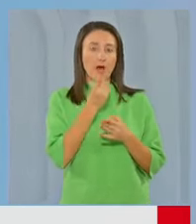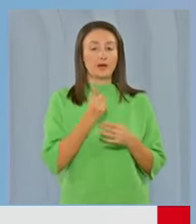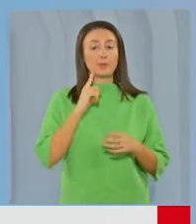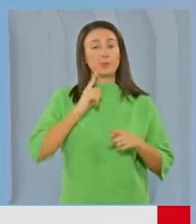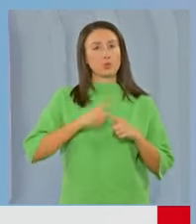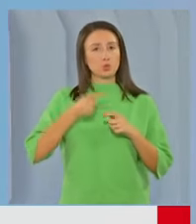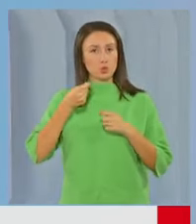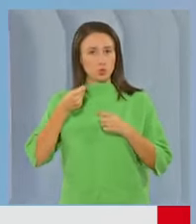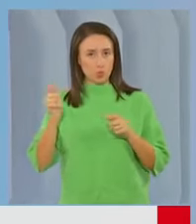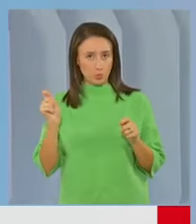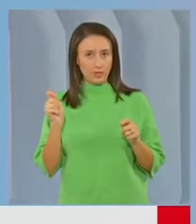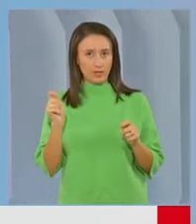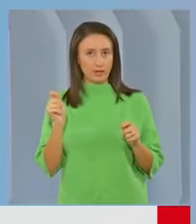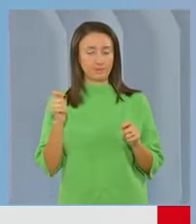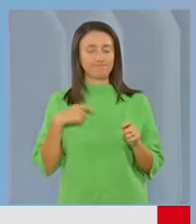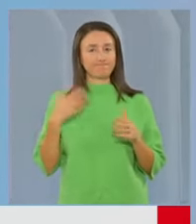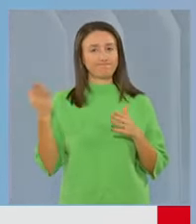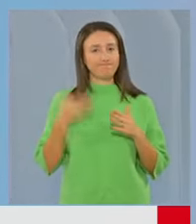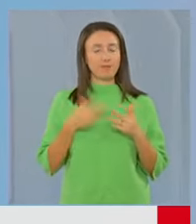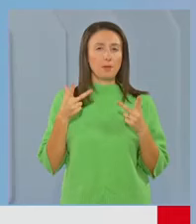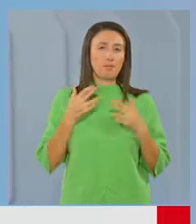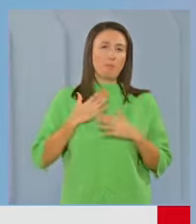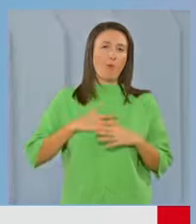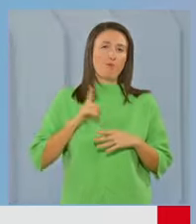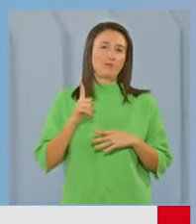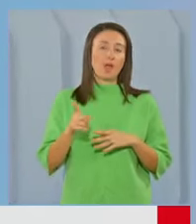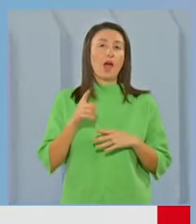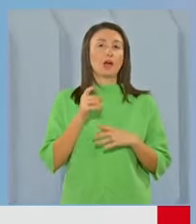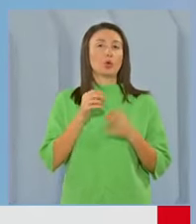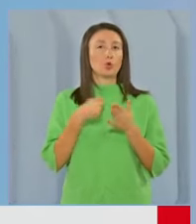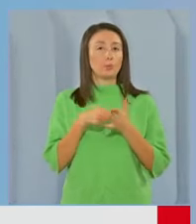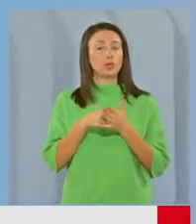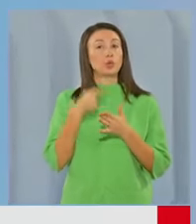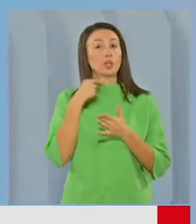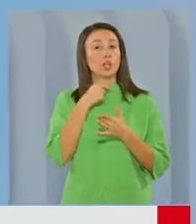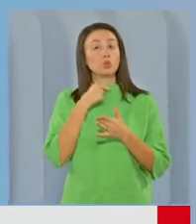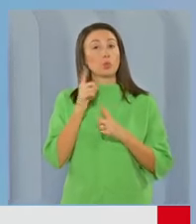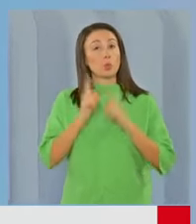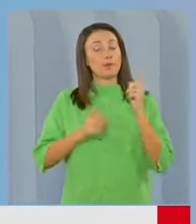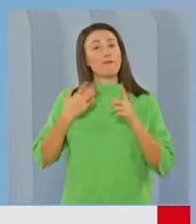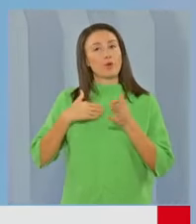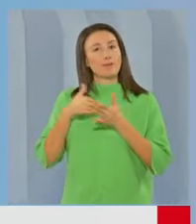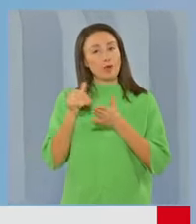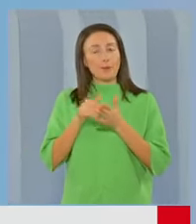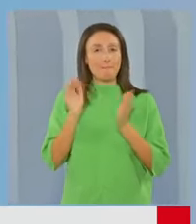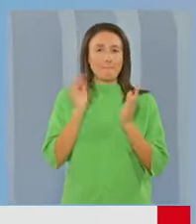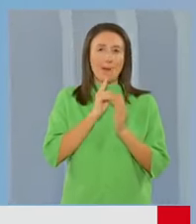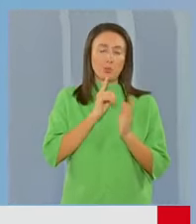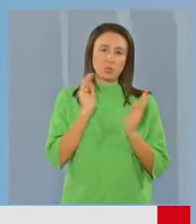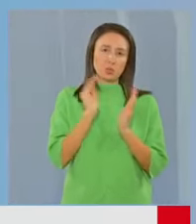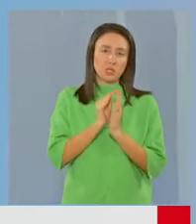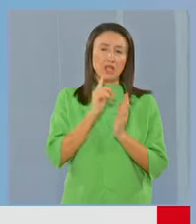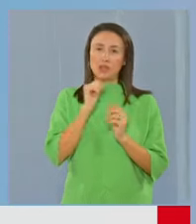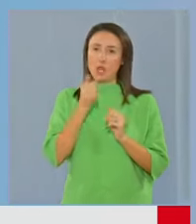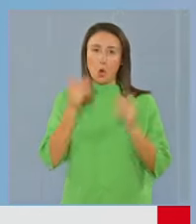plus scumpirile taie din pofta românilor de cumpărături pentru Crăciun în timp ce unii vor cheltui mai puțin sau deloc pe